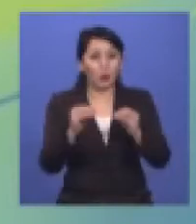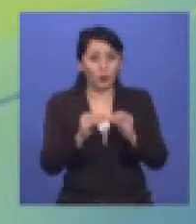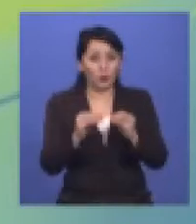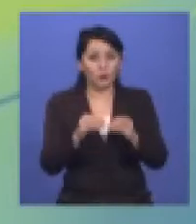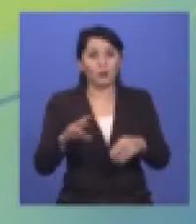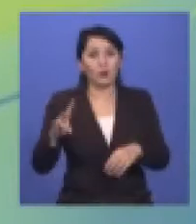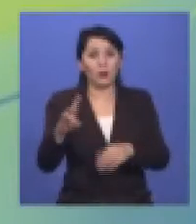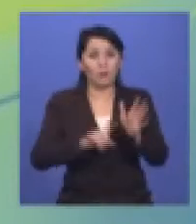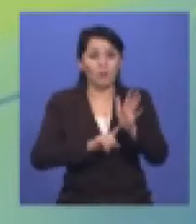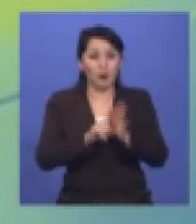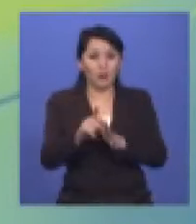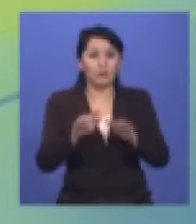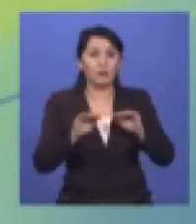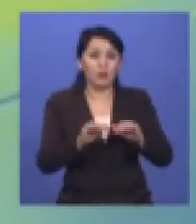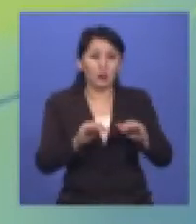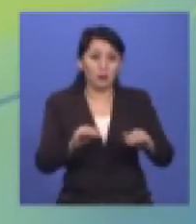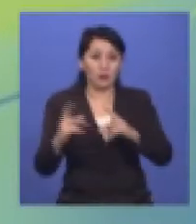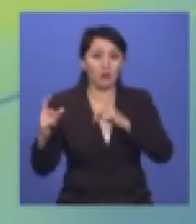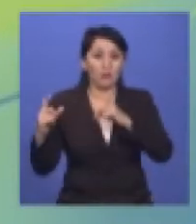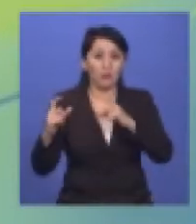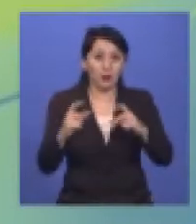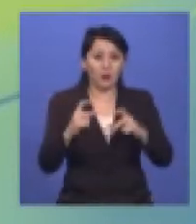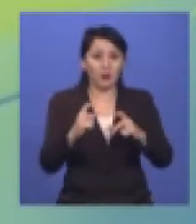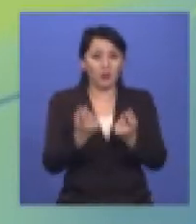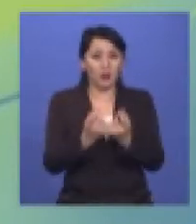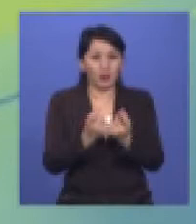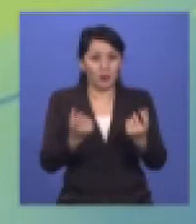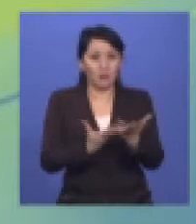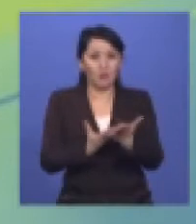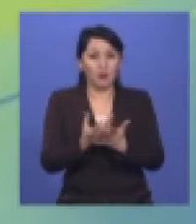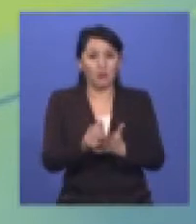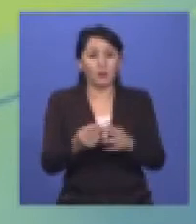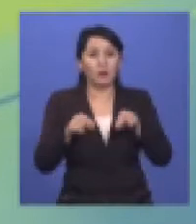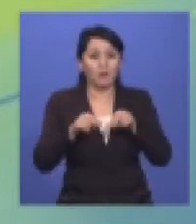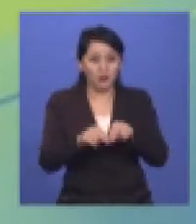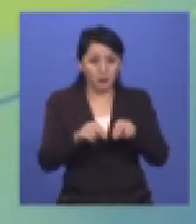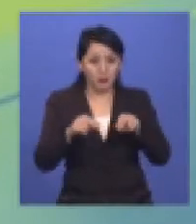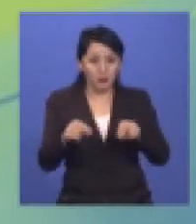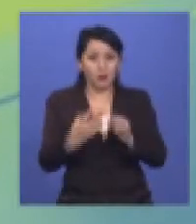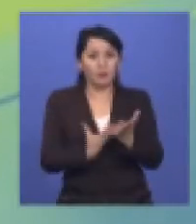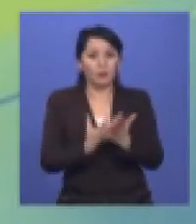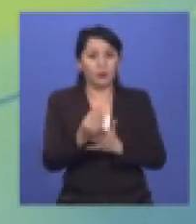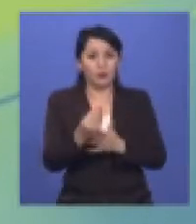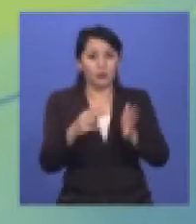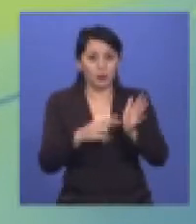10 қарашадан бастап балалар автобустың жолақысын картамен төлей алады. Петропавлда дифференциалды төлем жүйесі 7-15